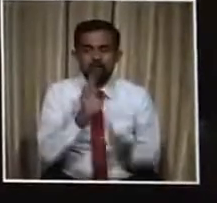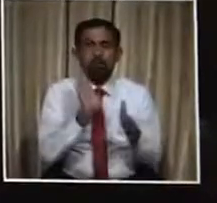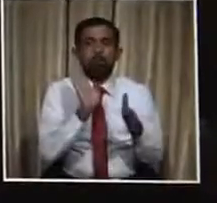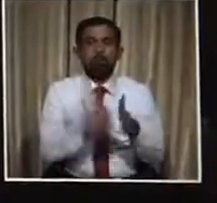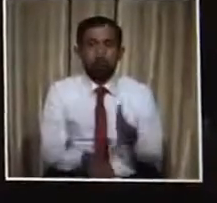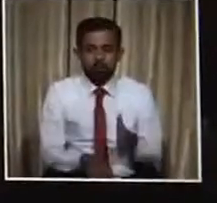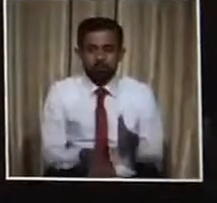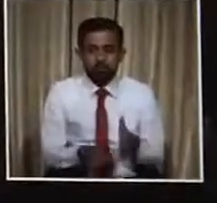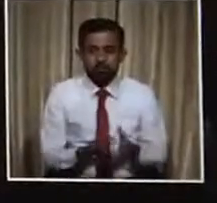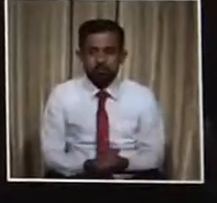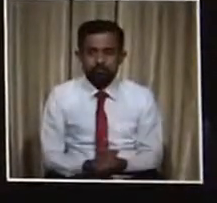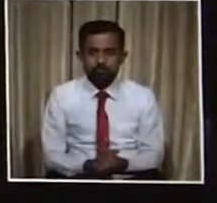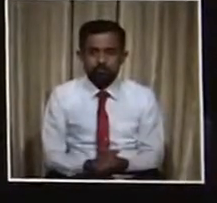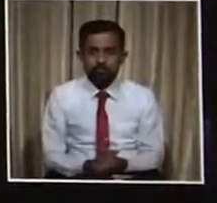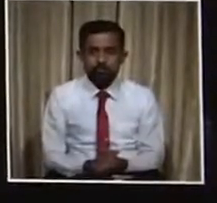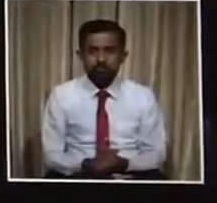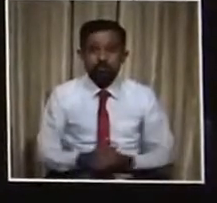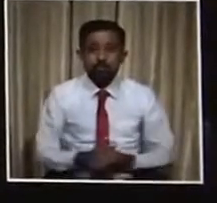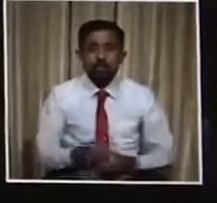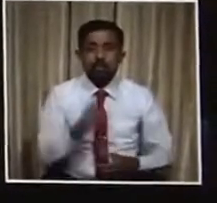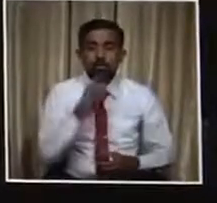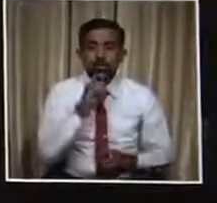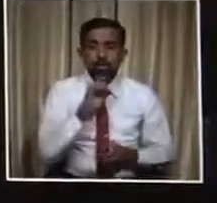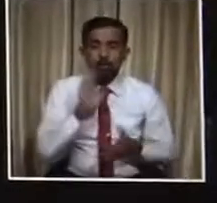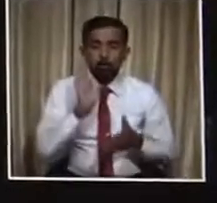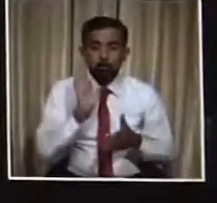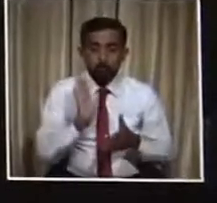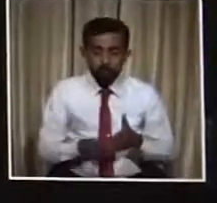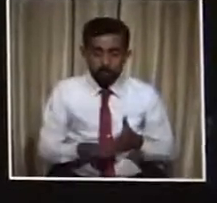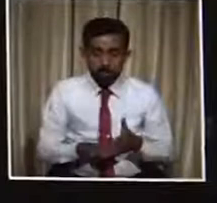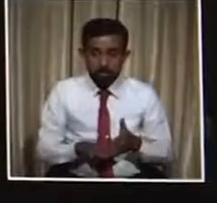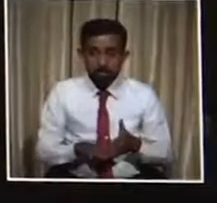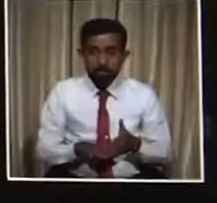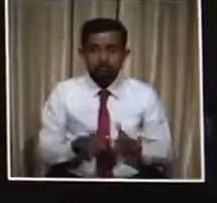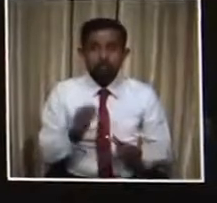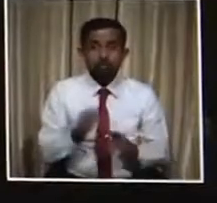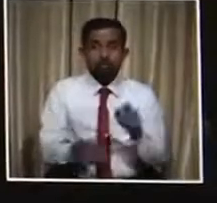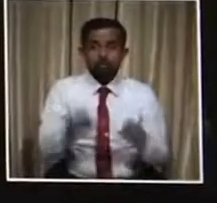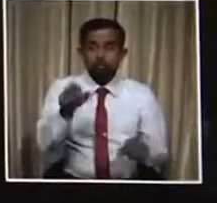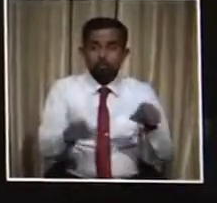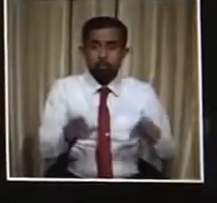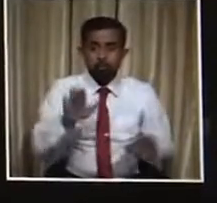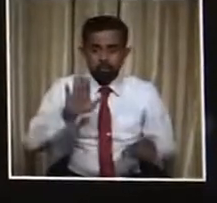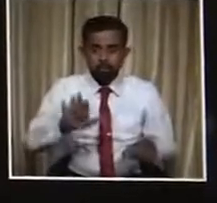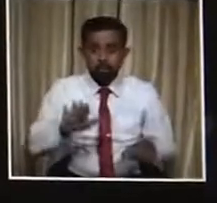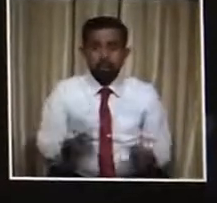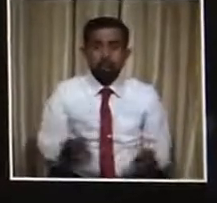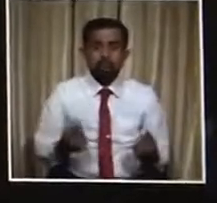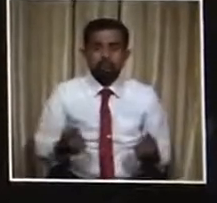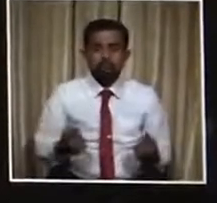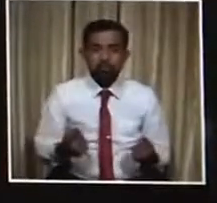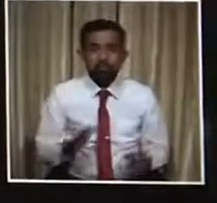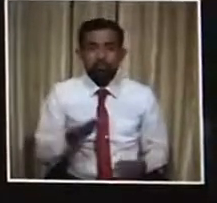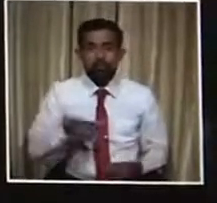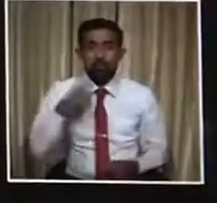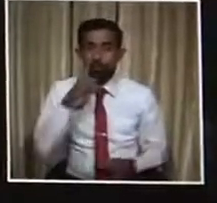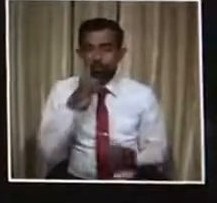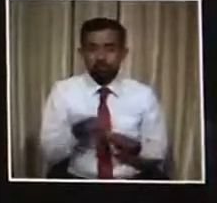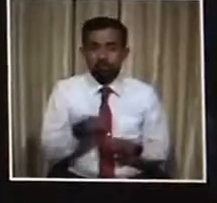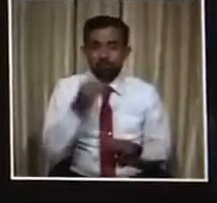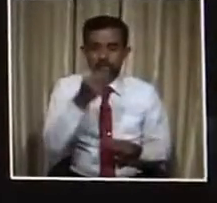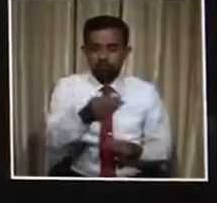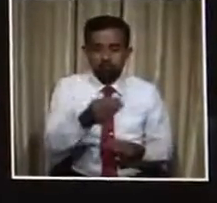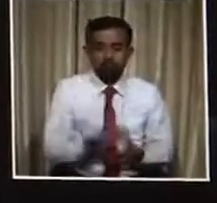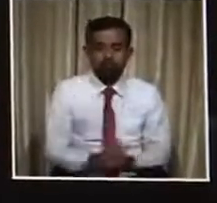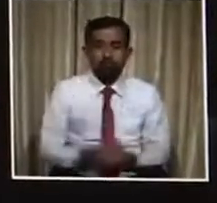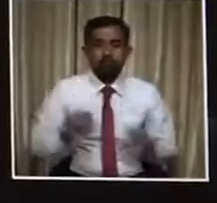அந்த வழக்கு தள்ளுபடி செய்யப்பட்டு மனித நேயம் காப்பாற்றப்பட்டிருக்கின்றது. ஆகவே பெருந்தோட்ட கம்பெனிகள் 1000 ரூபாய் இன்று வாழ்க்கை செலவுக்கு போதாக